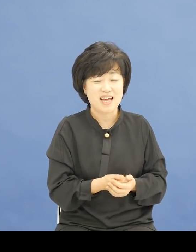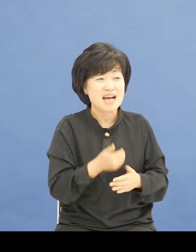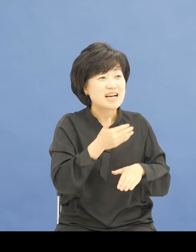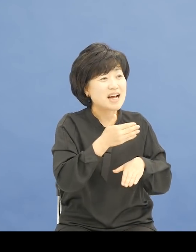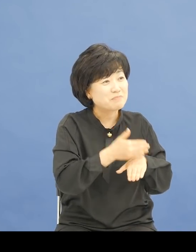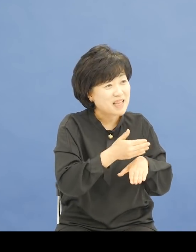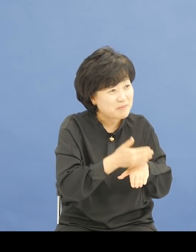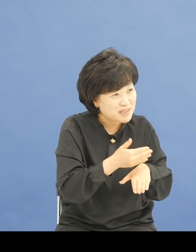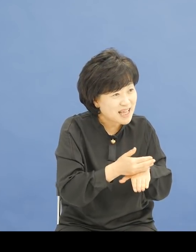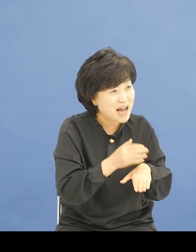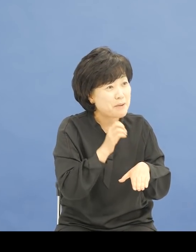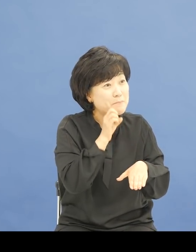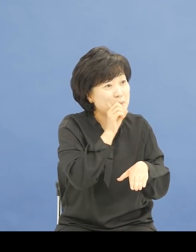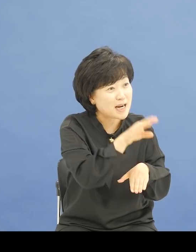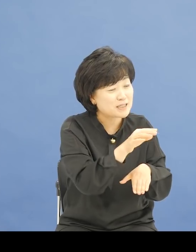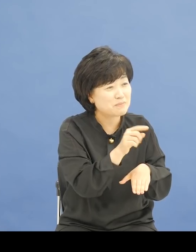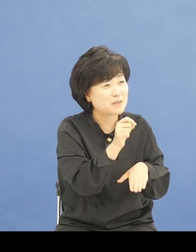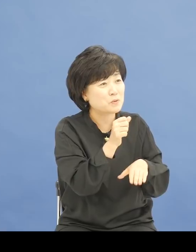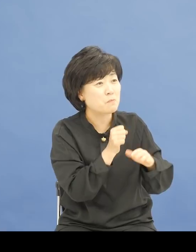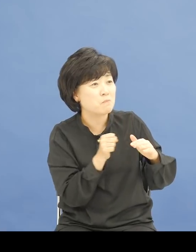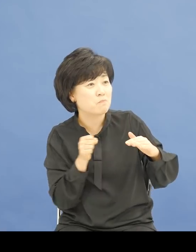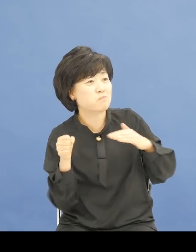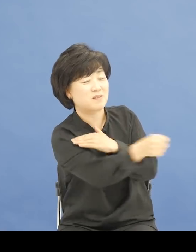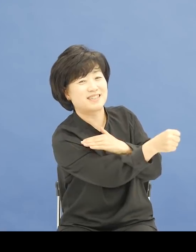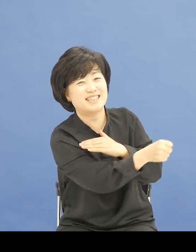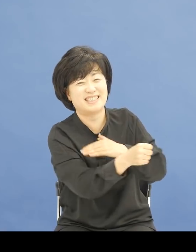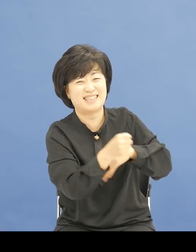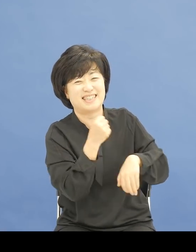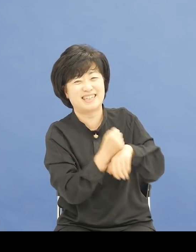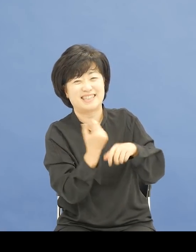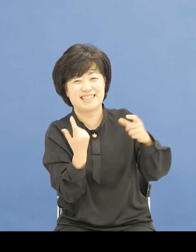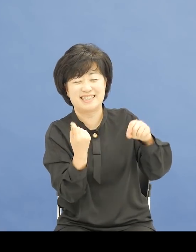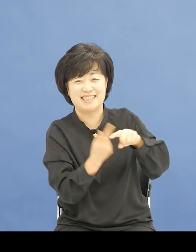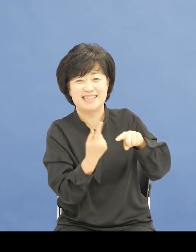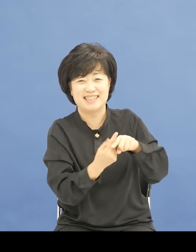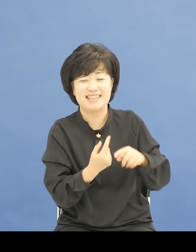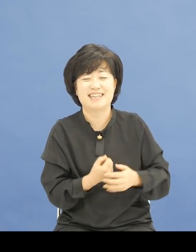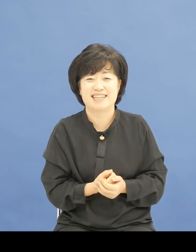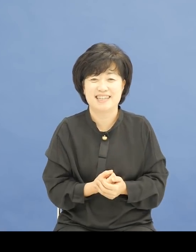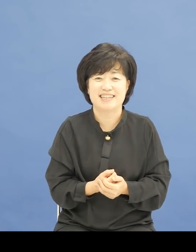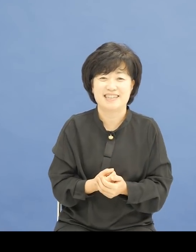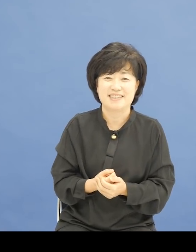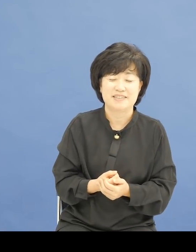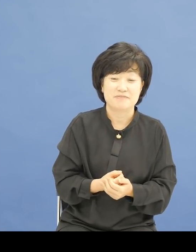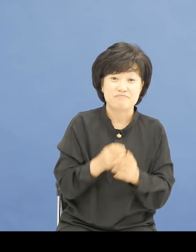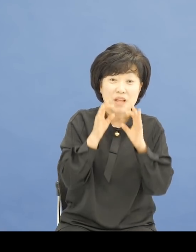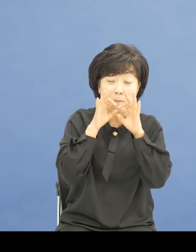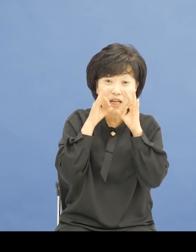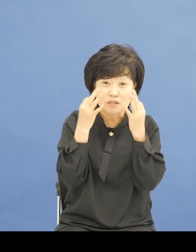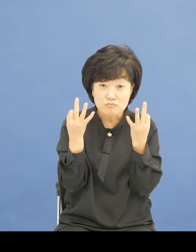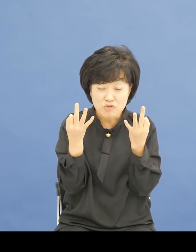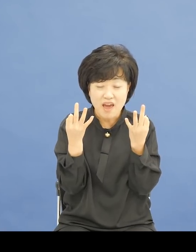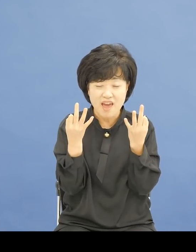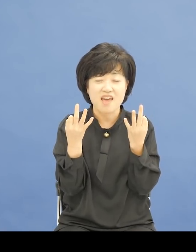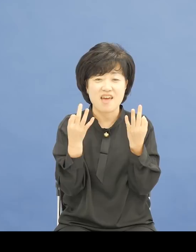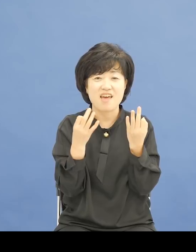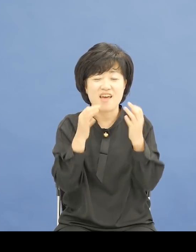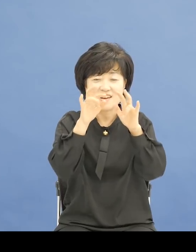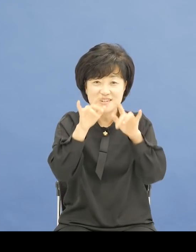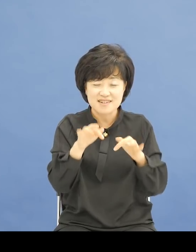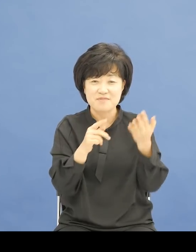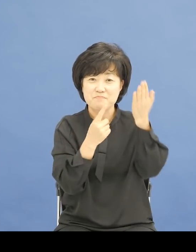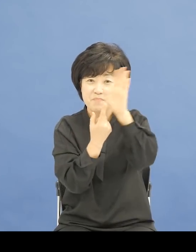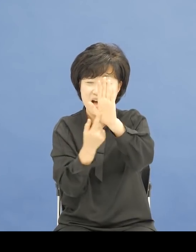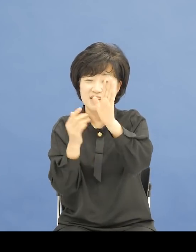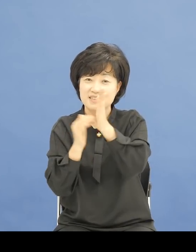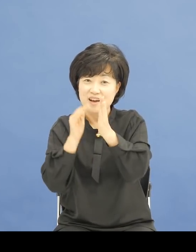있죠. 감사하다고 하면서 사실은 약간 두 가지 다 하신 것 같아요. 근데 그때 그 페이스북에 글을 올려서 많은 분들이 좋아요 공감을 하시고 네.